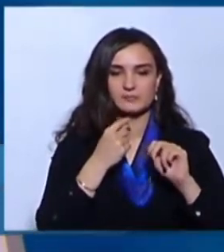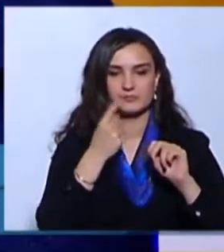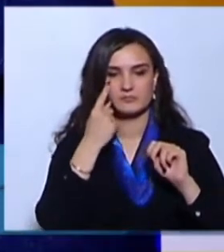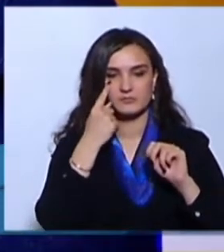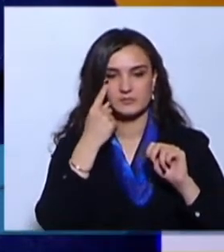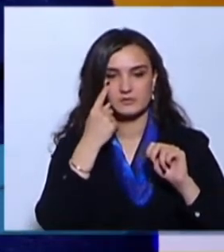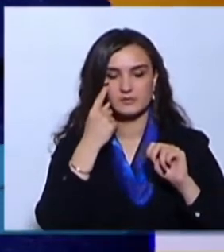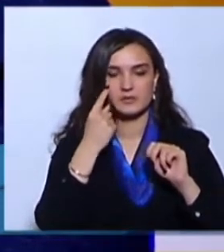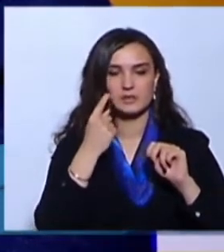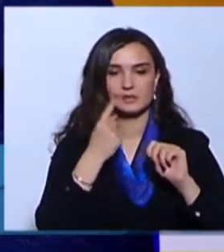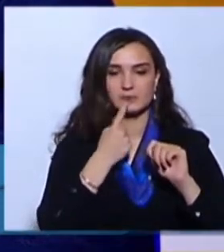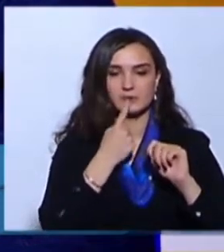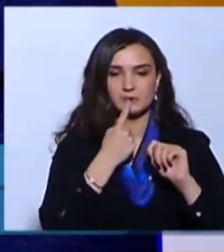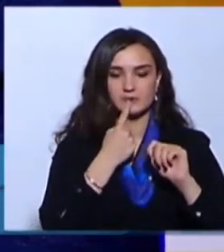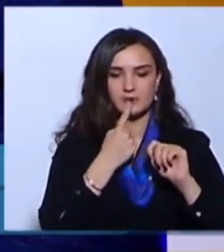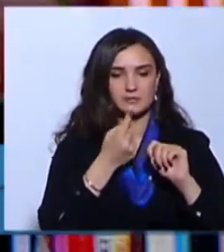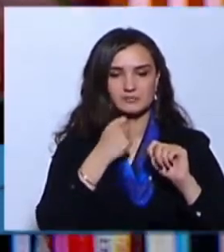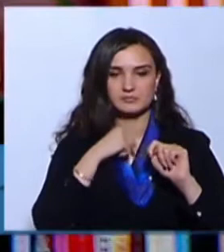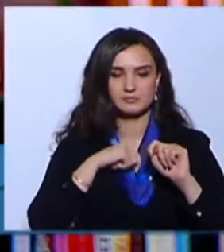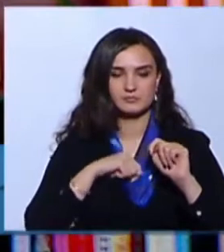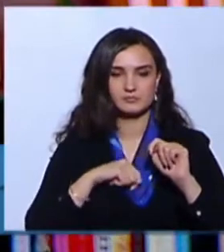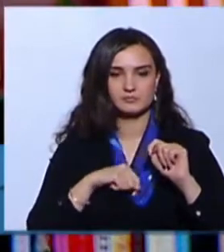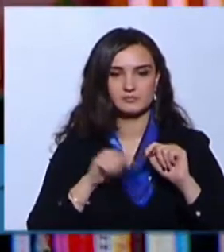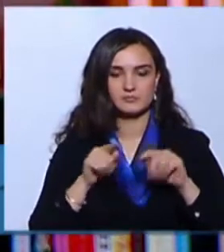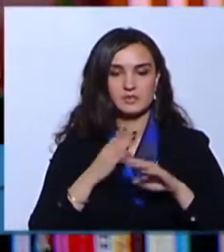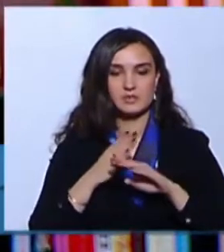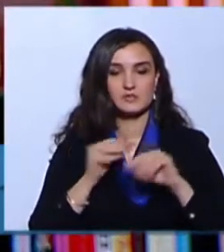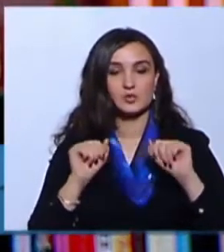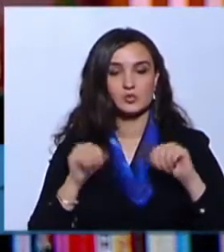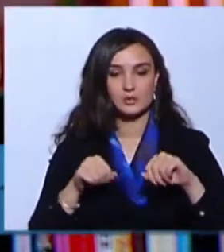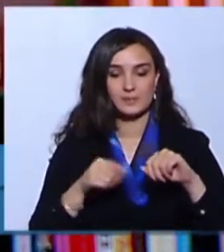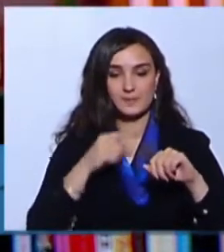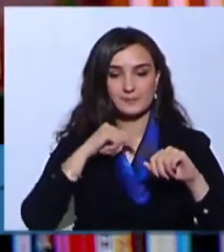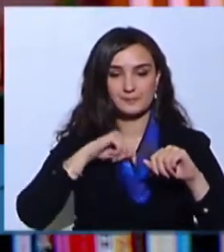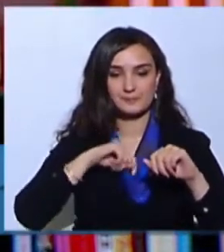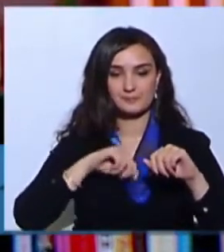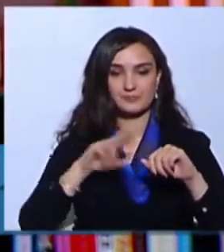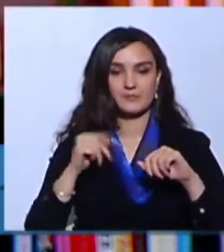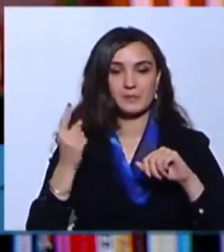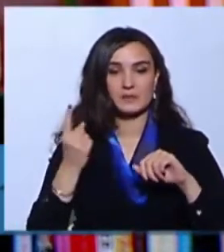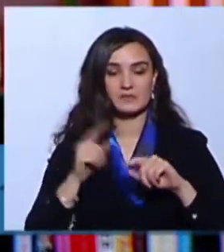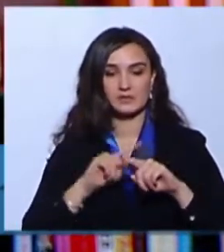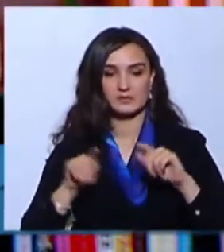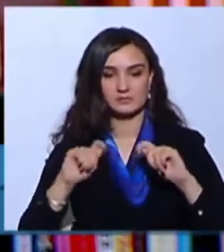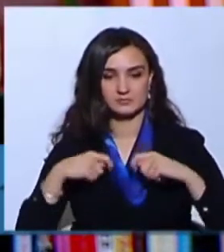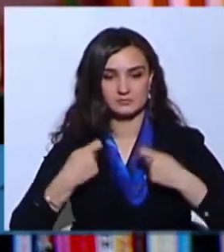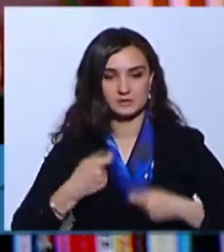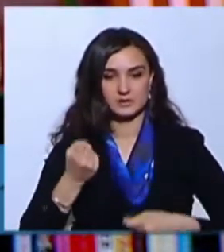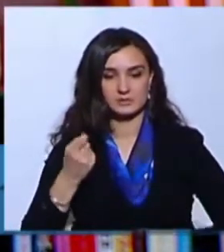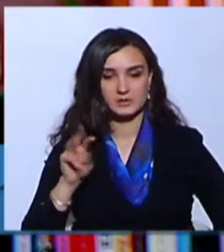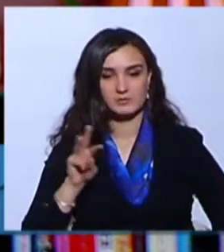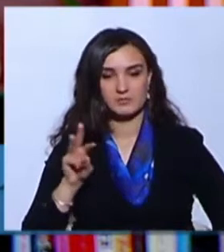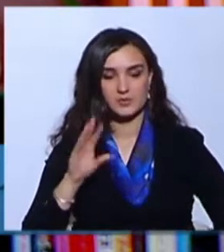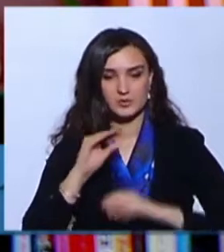თვალის ლორწოვანზე მოხდება პირისღრუს ლორწოვანზე მოხდება მას აქვს საშუალება გადაადგილების და პირველივე გადაცემაში 11 მარტს როდესაც